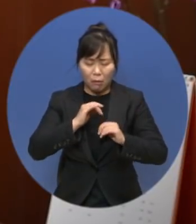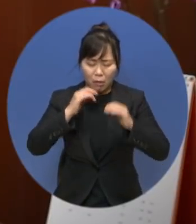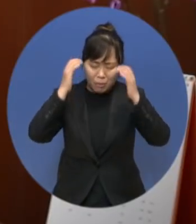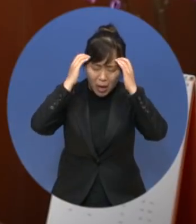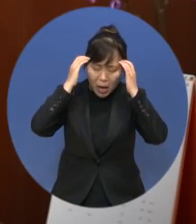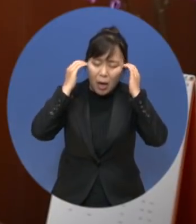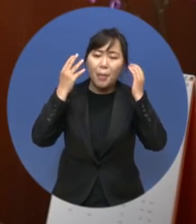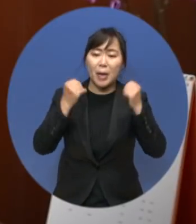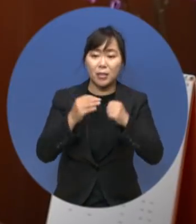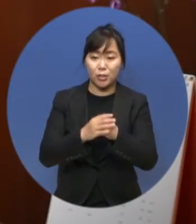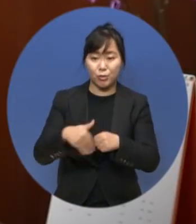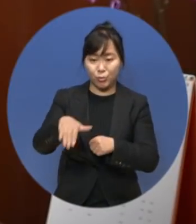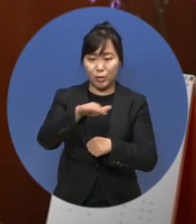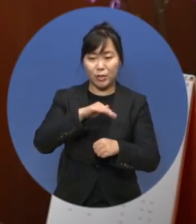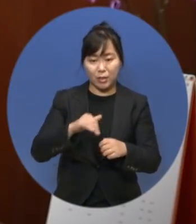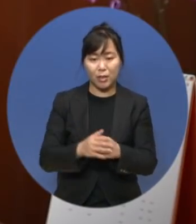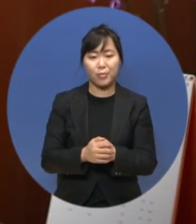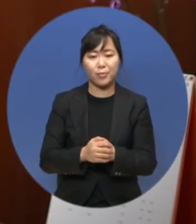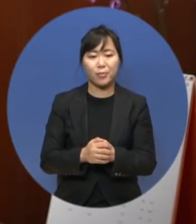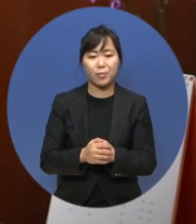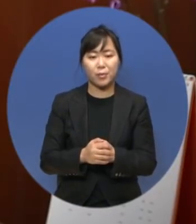있는 저희들의